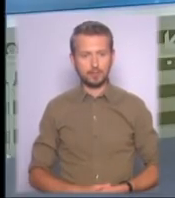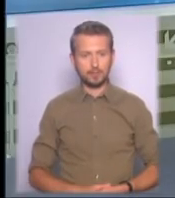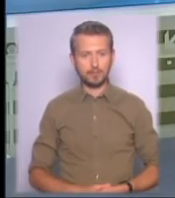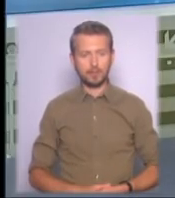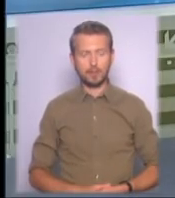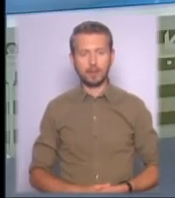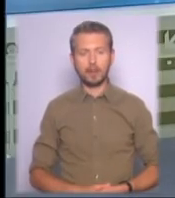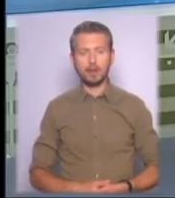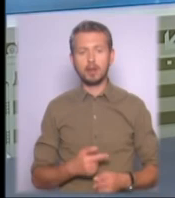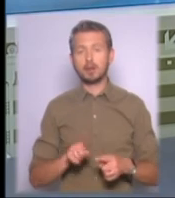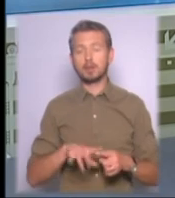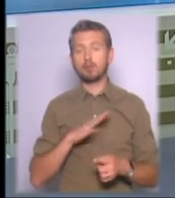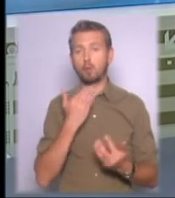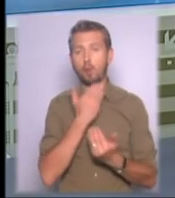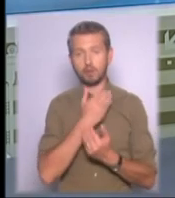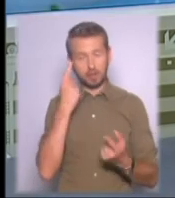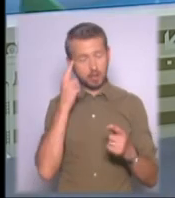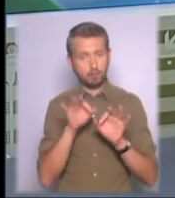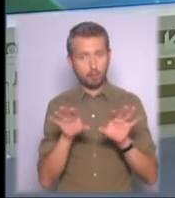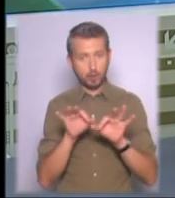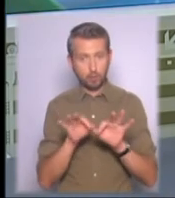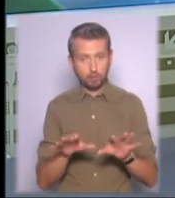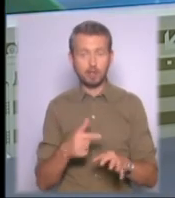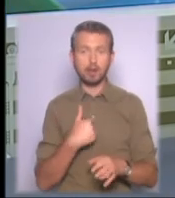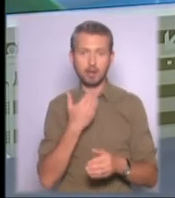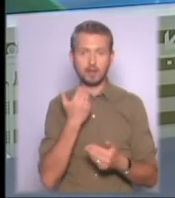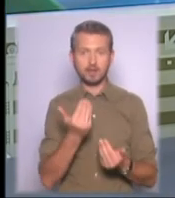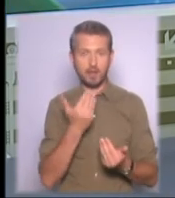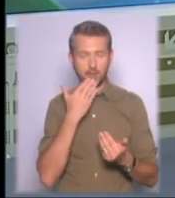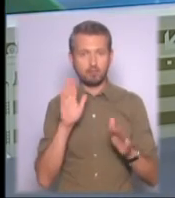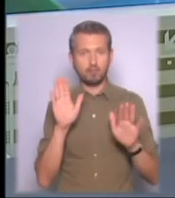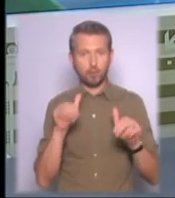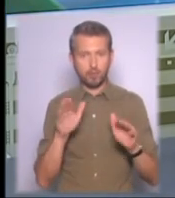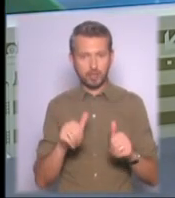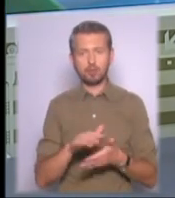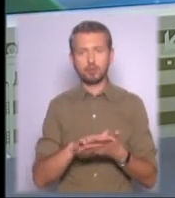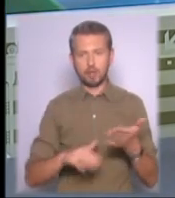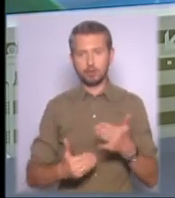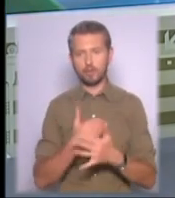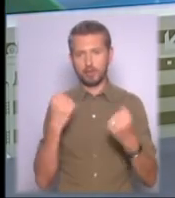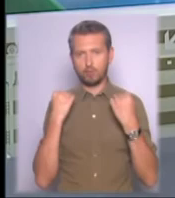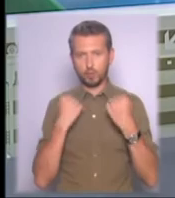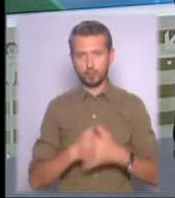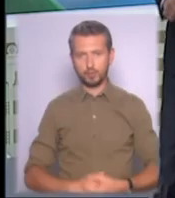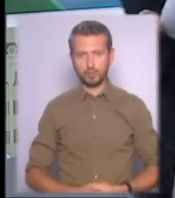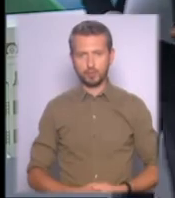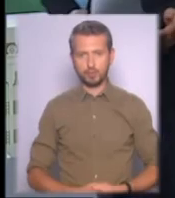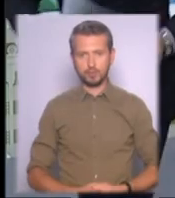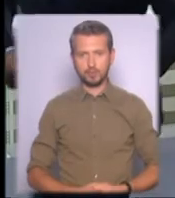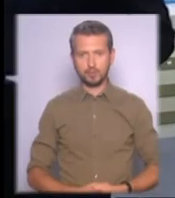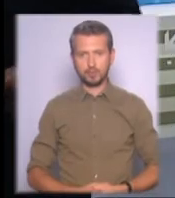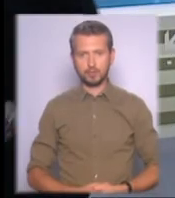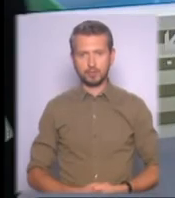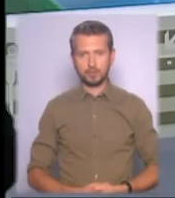І це було останнє повідомлення випуску. Я з вами прощаюсь. Далі новини спорту.